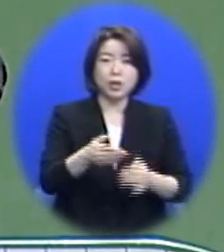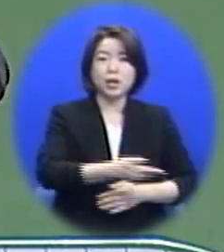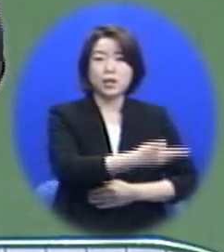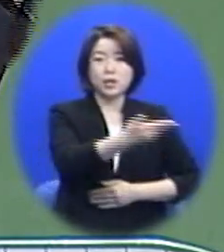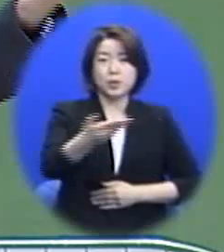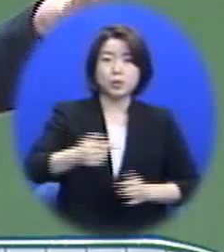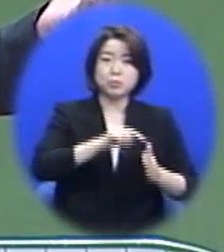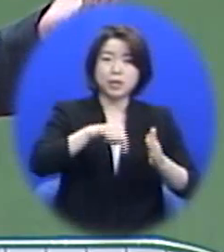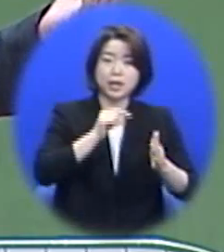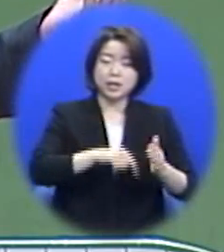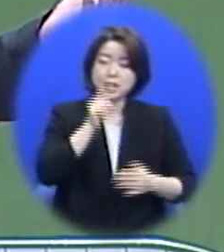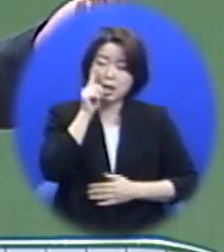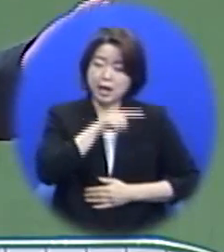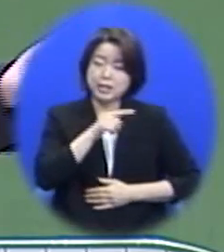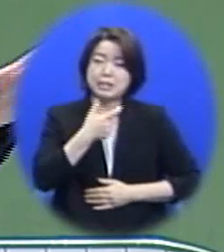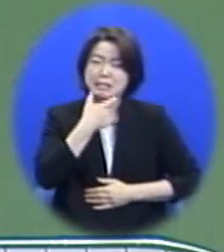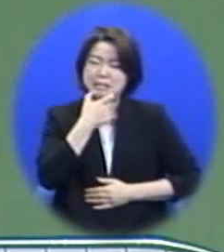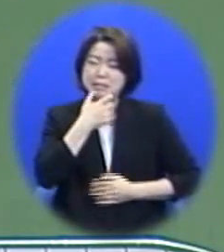악이